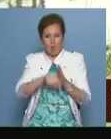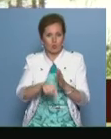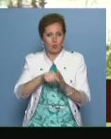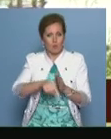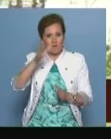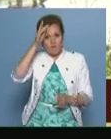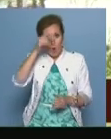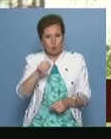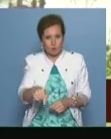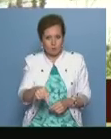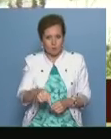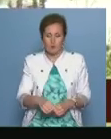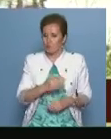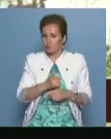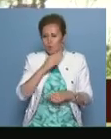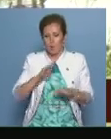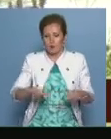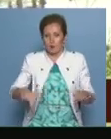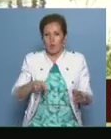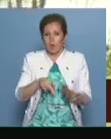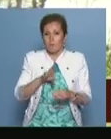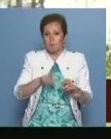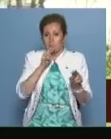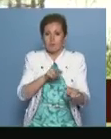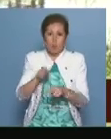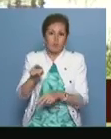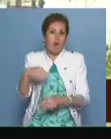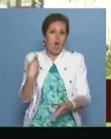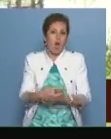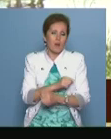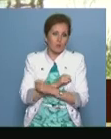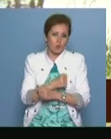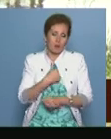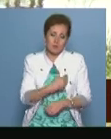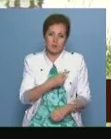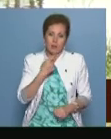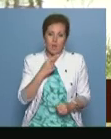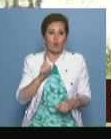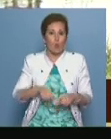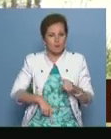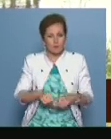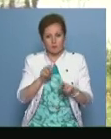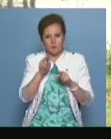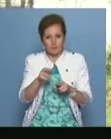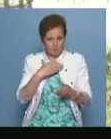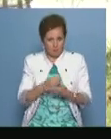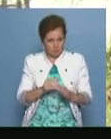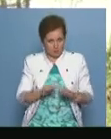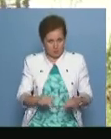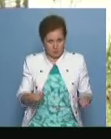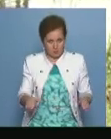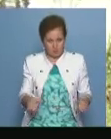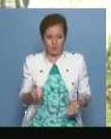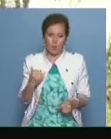детей, которые ходят без присмотра. Сейчас у них каникулы. Я бы хотел сказать, чтобы родители следите за своими детьми. У